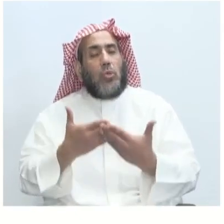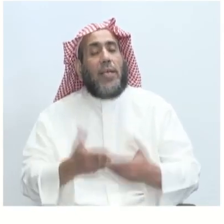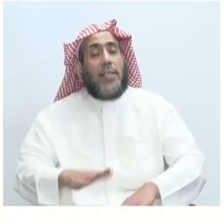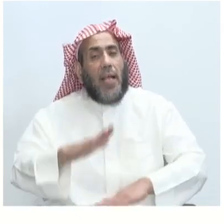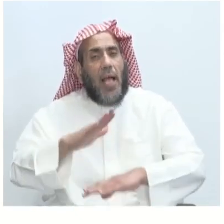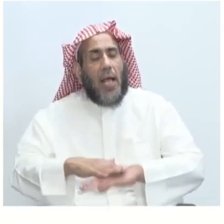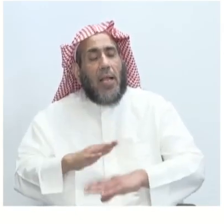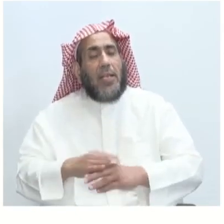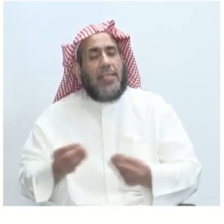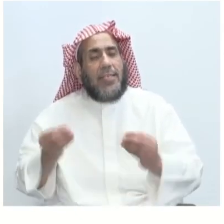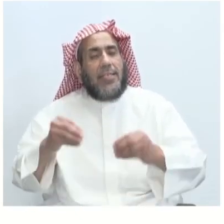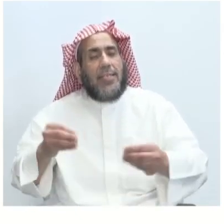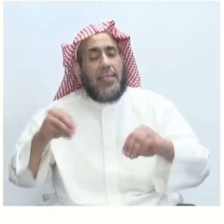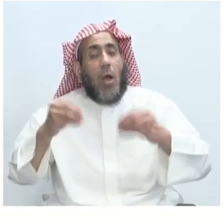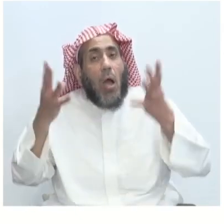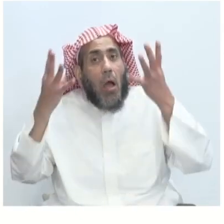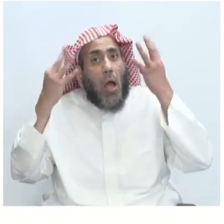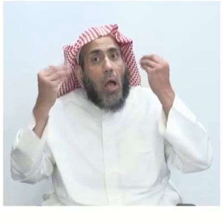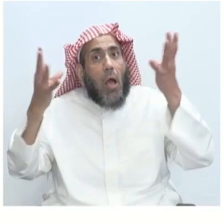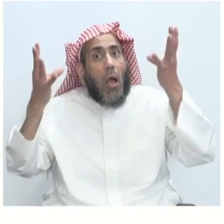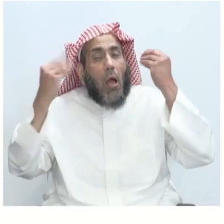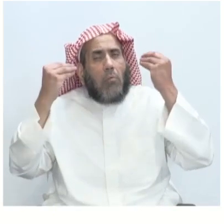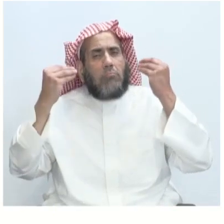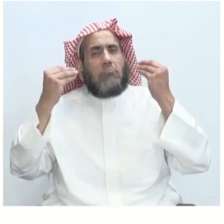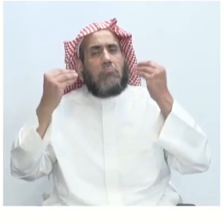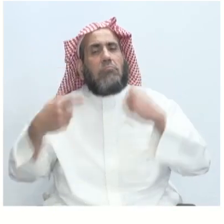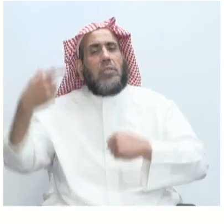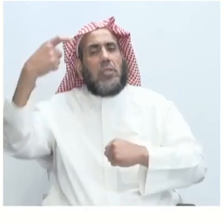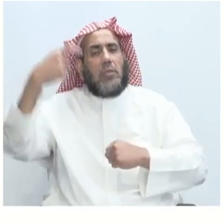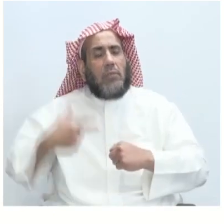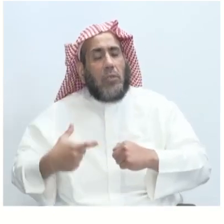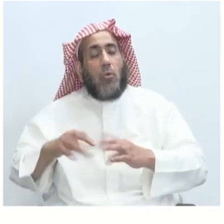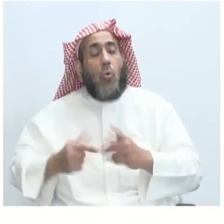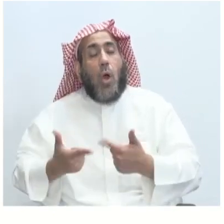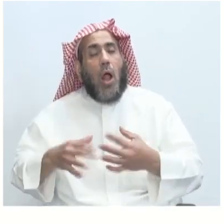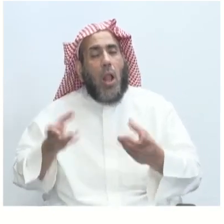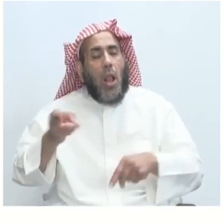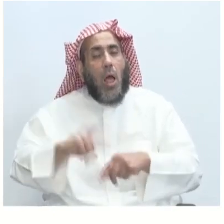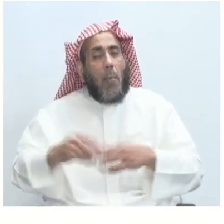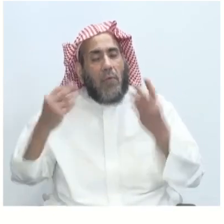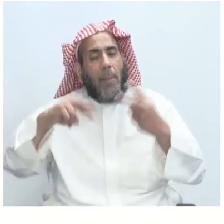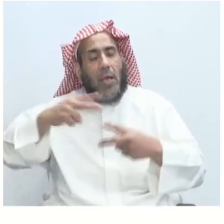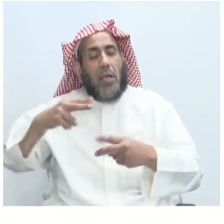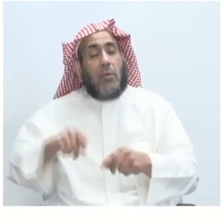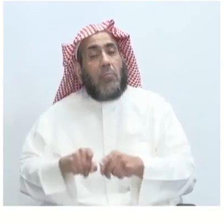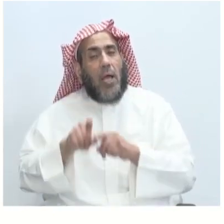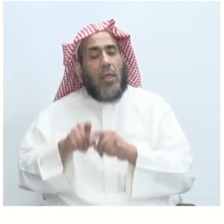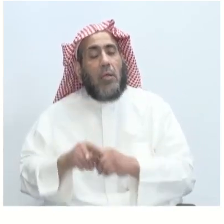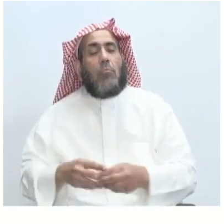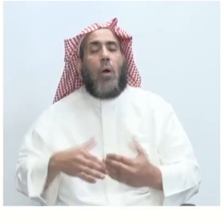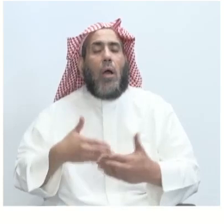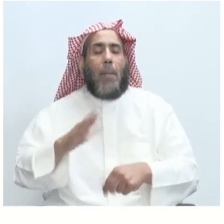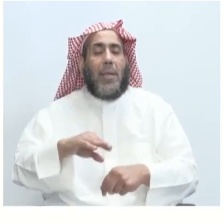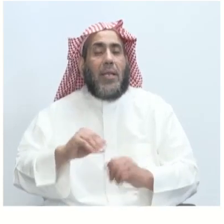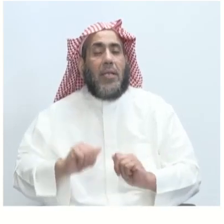على زياده معرفته بنفسه وعلى معرفته بغير هذه ايضا